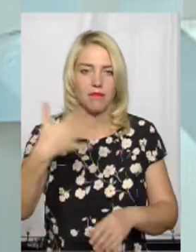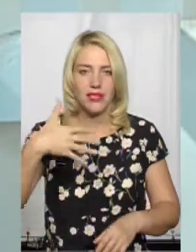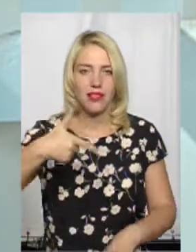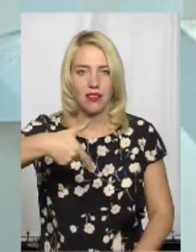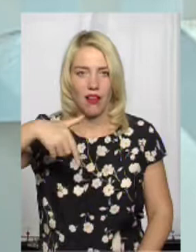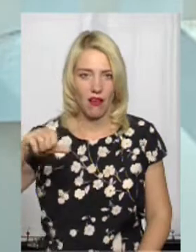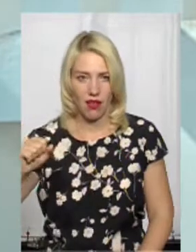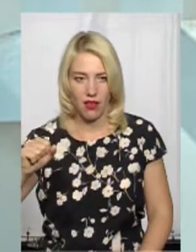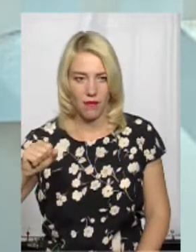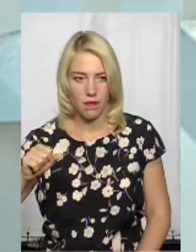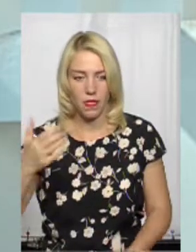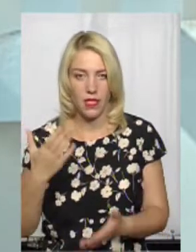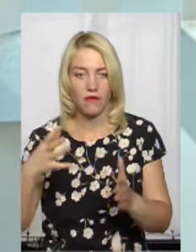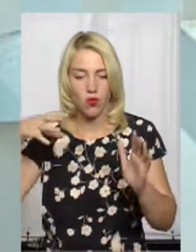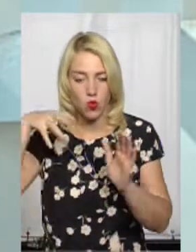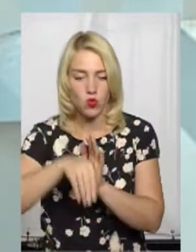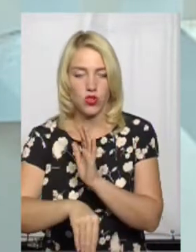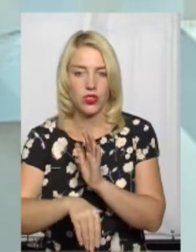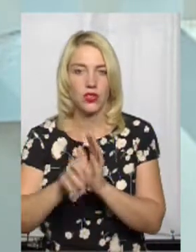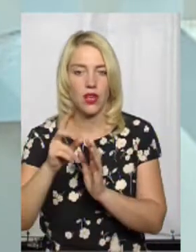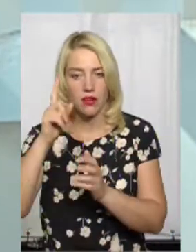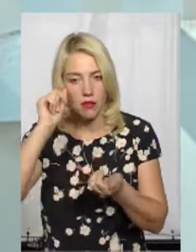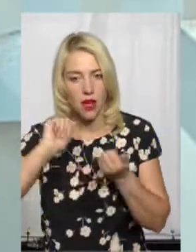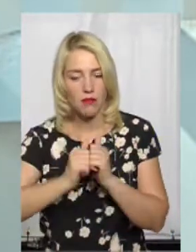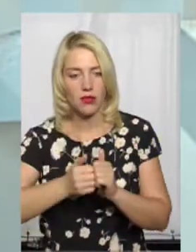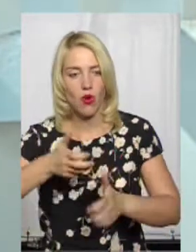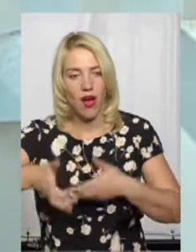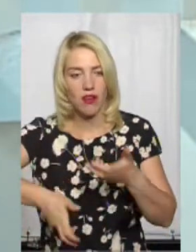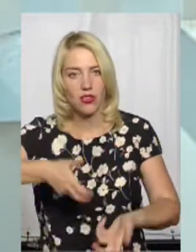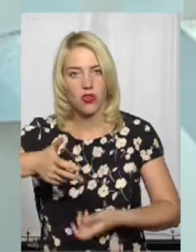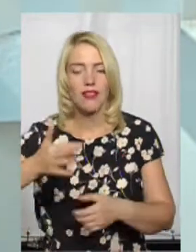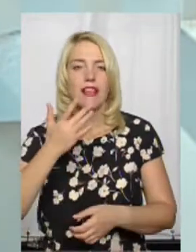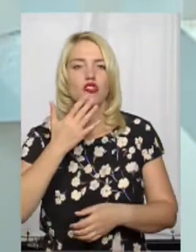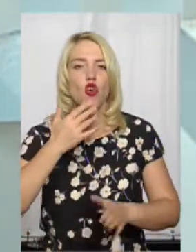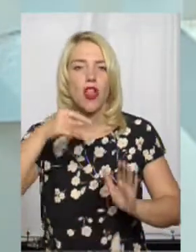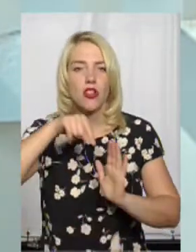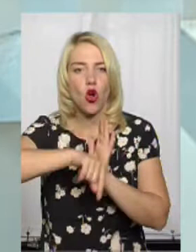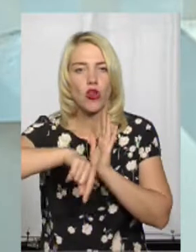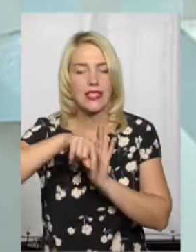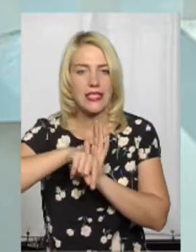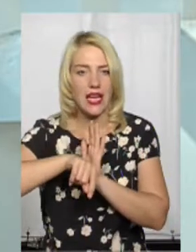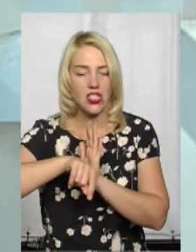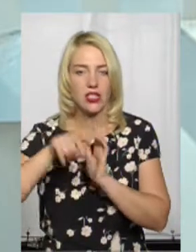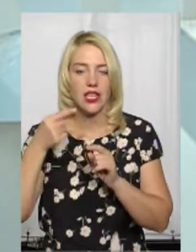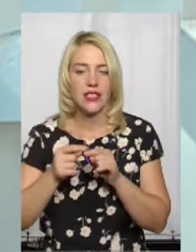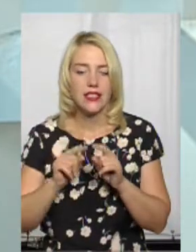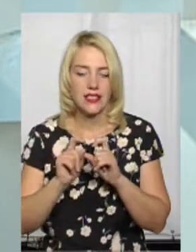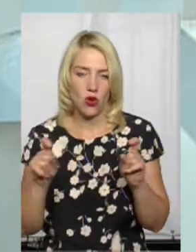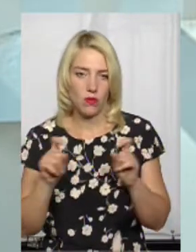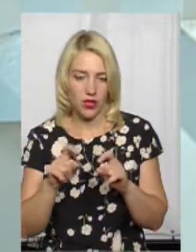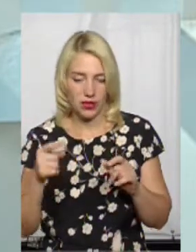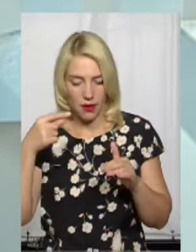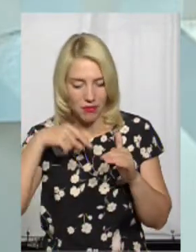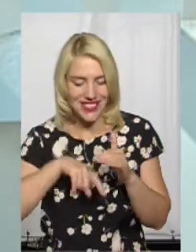гектарів, включити як пам'ятку археології національного значення. А ці об'єкти,